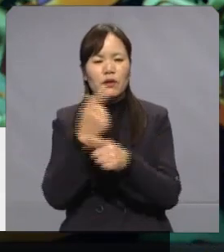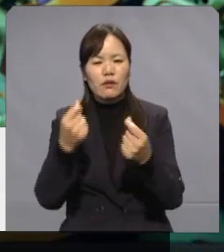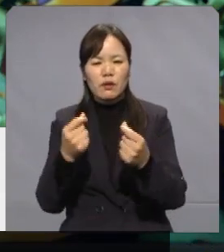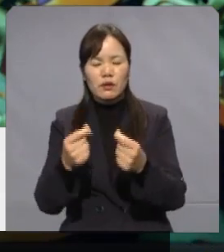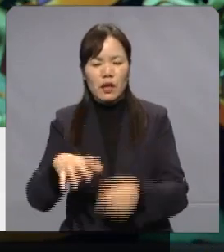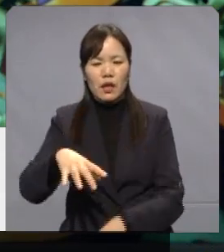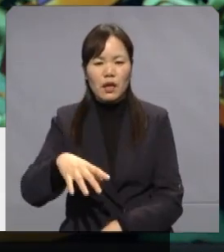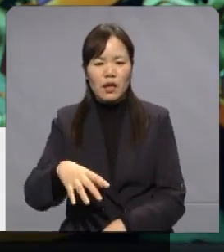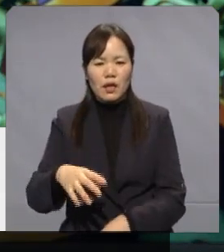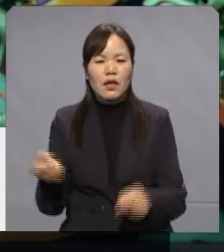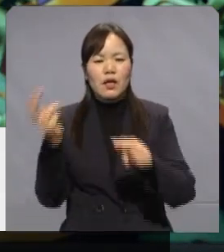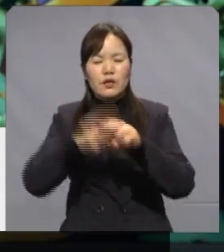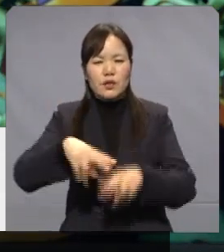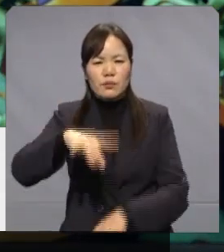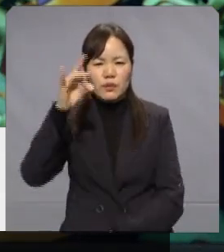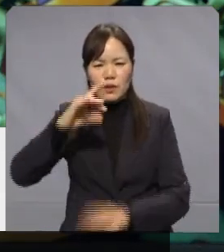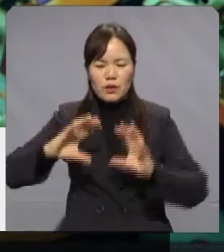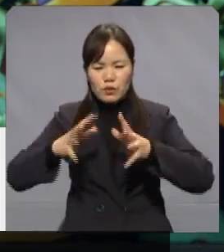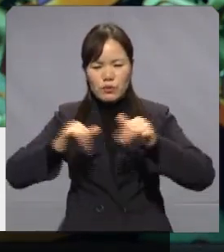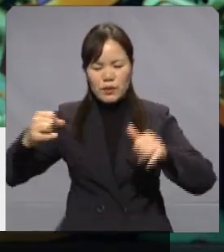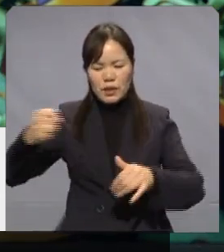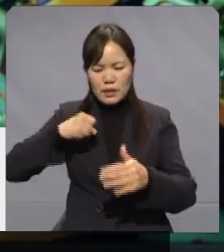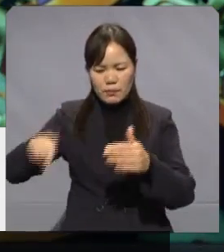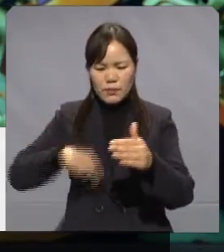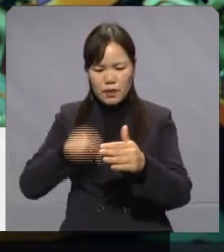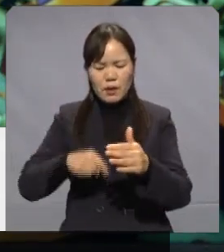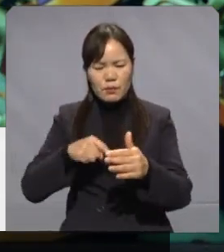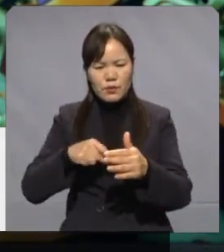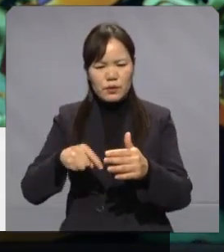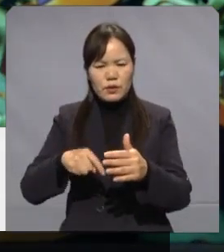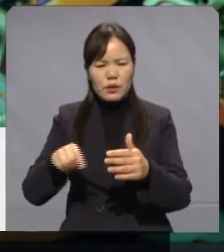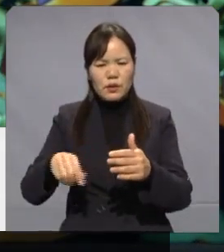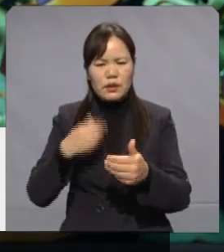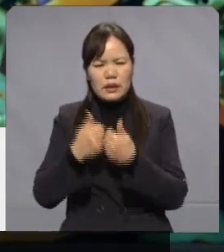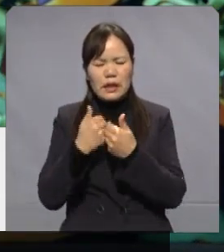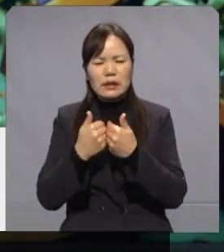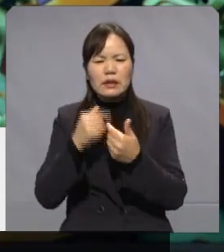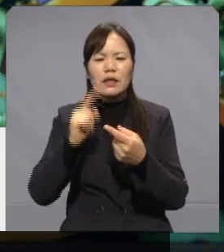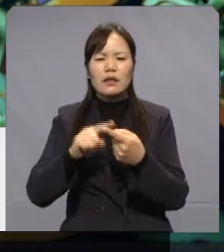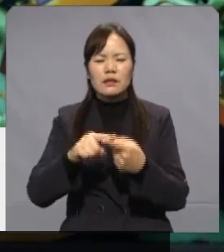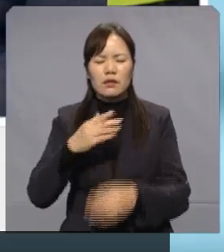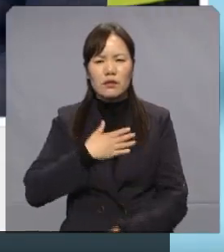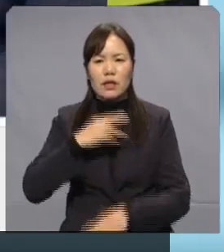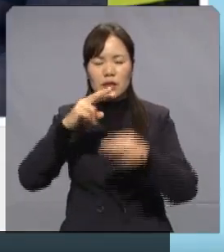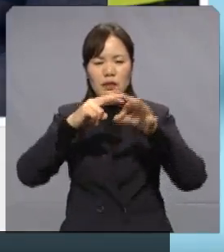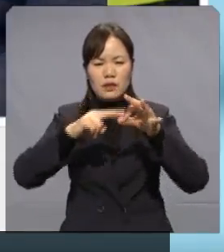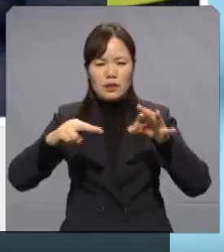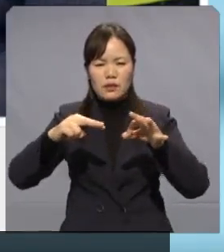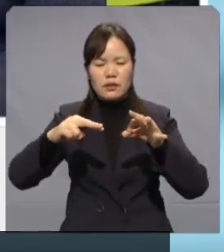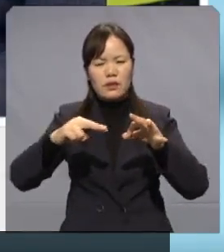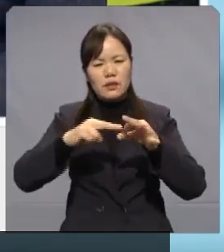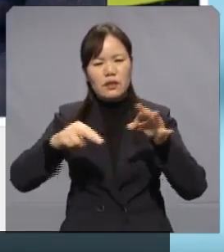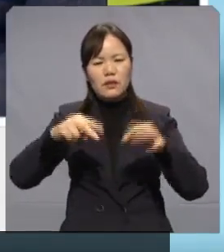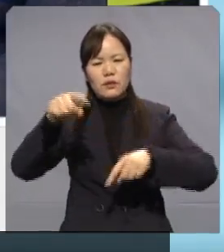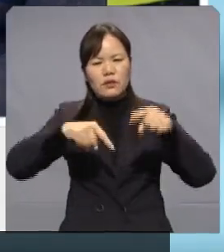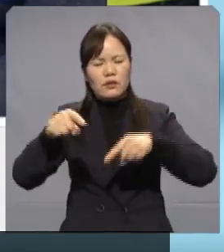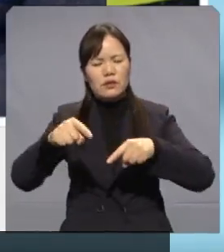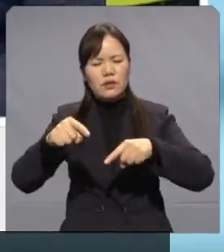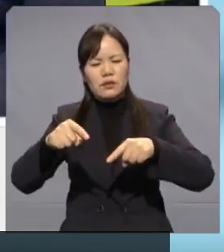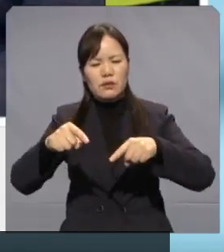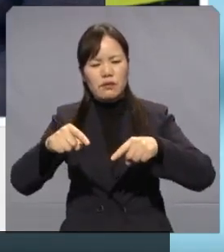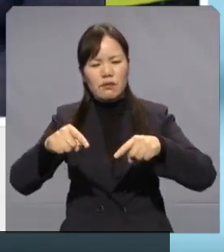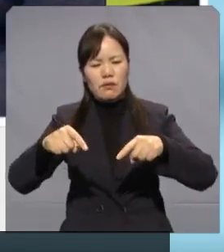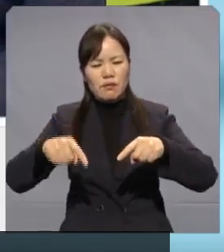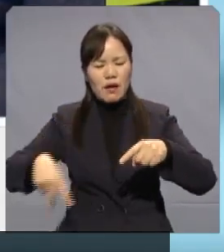그 국민의힘 내분 사태에 대해서 네. 나는 여의도 정치와 뭐 선을 긋겠다. 예. 나는 국민만 바라보고